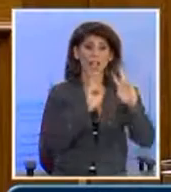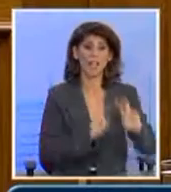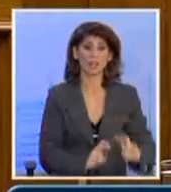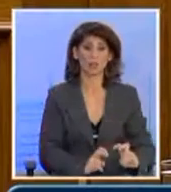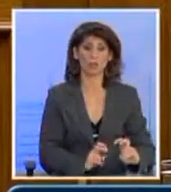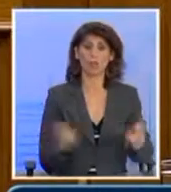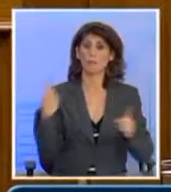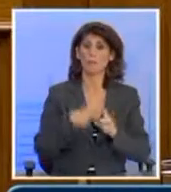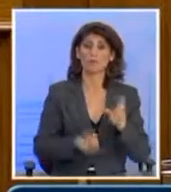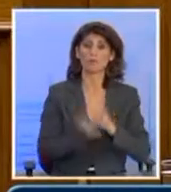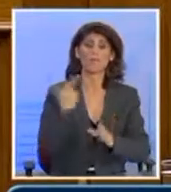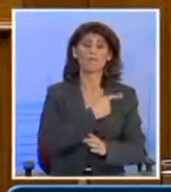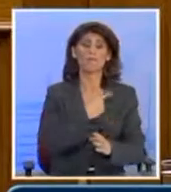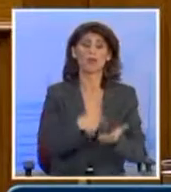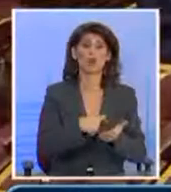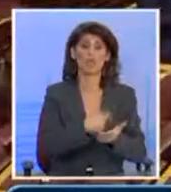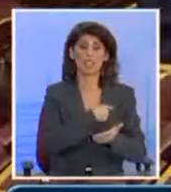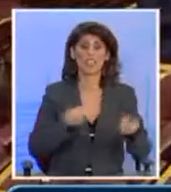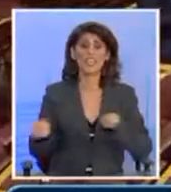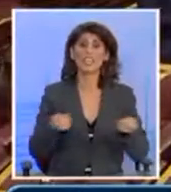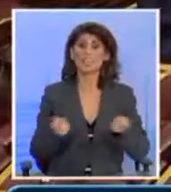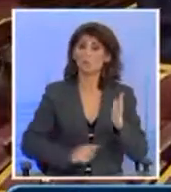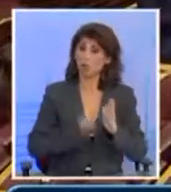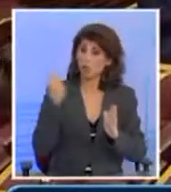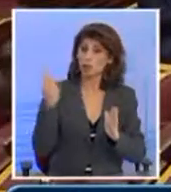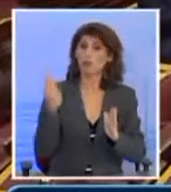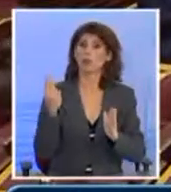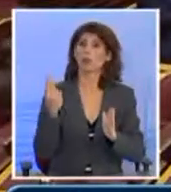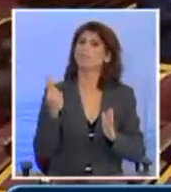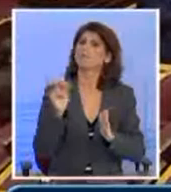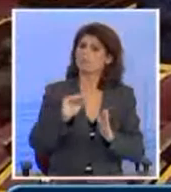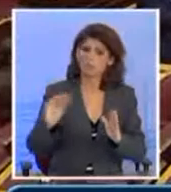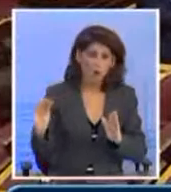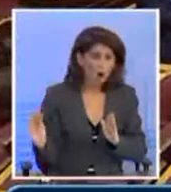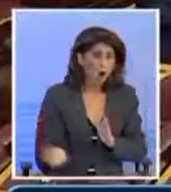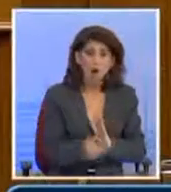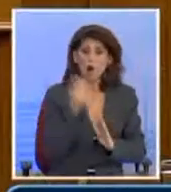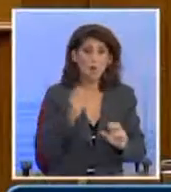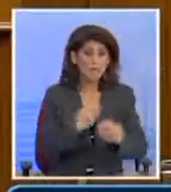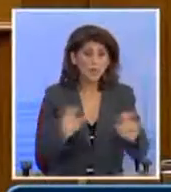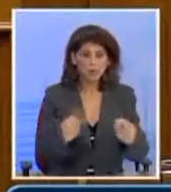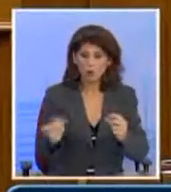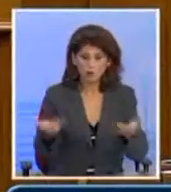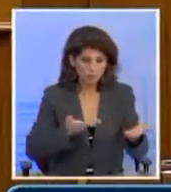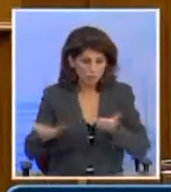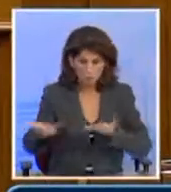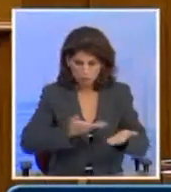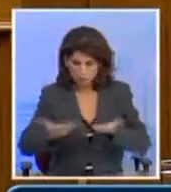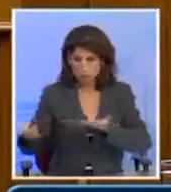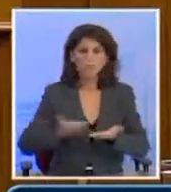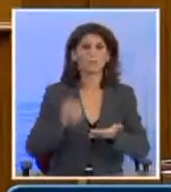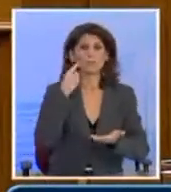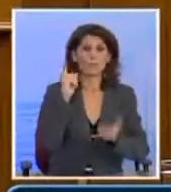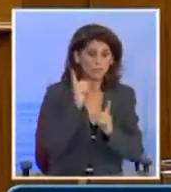Επιπρόσθετα, η νέα φορολογική διοίκηση για πρώτη φορά αξιοποιεί όλες τις πηγές πληροφόρησης για να προβαίνει σε διασταυρώσεις και να